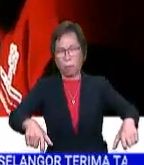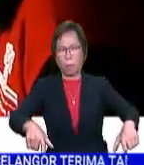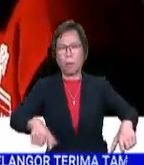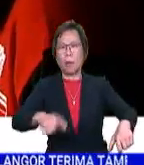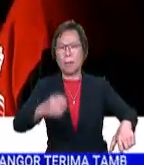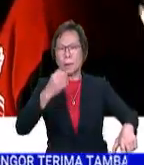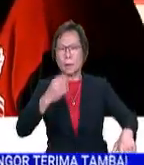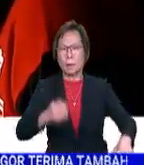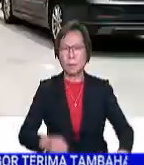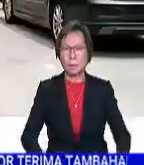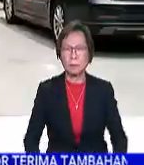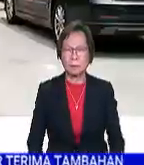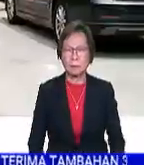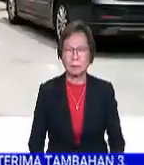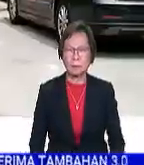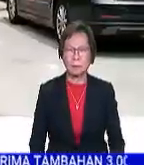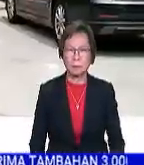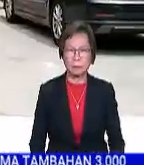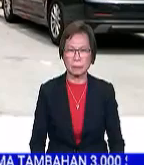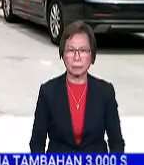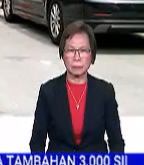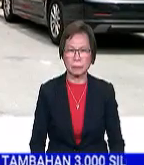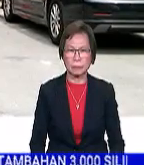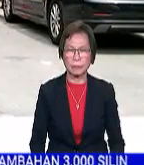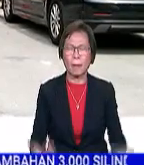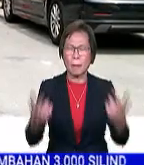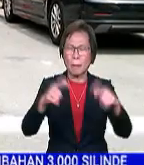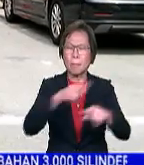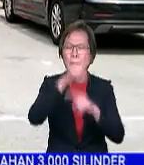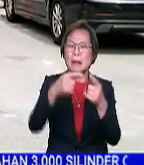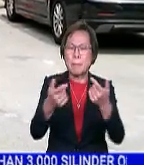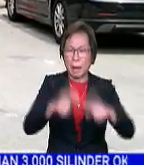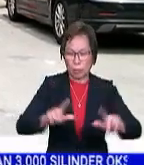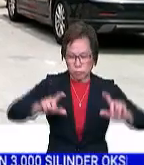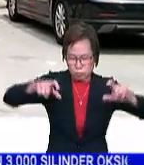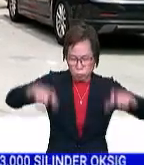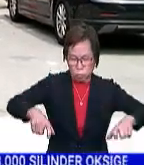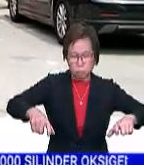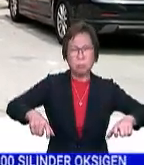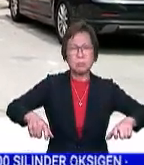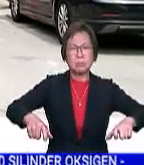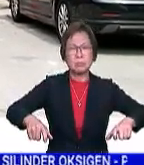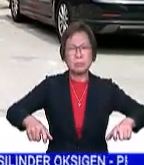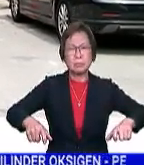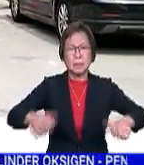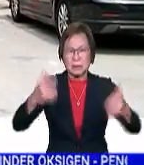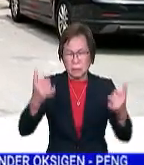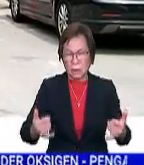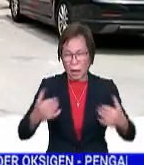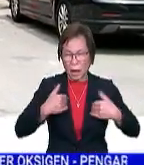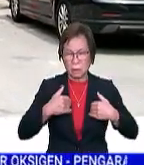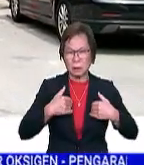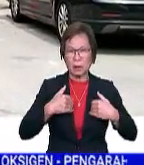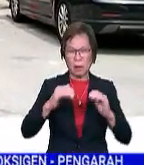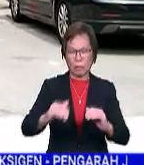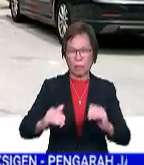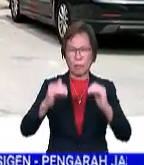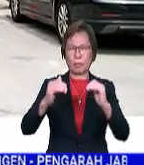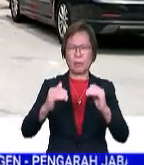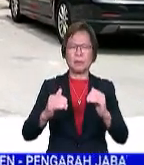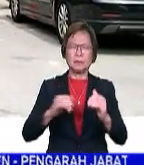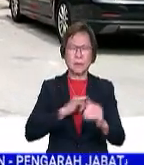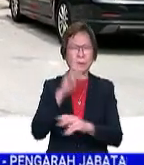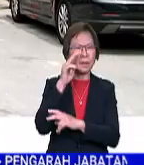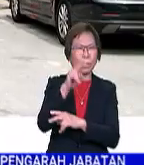Pergerakan. Bila berlaku apa PKP, lockdown dan juga sekarang ni ada fasa-fasa pemulihan, saya